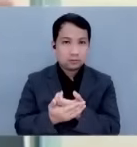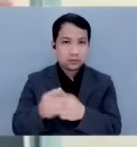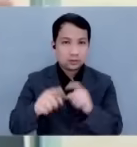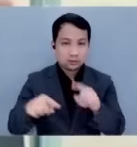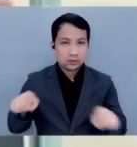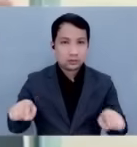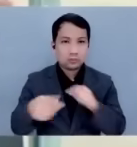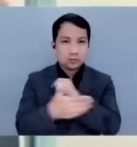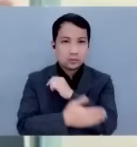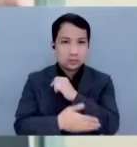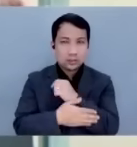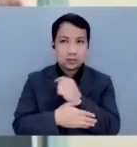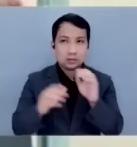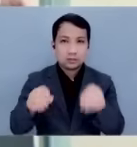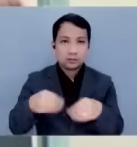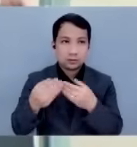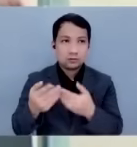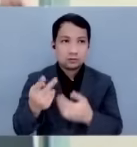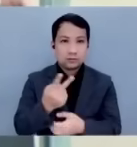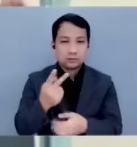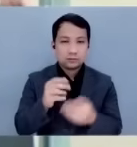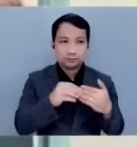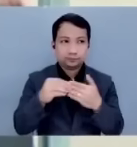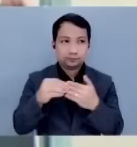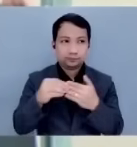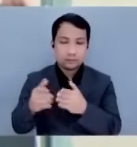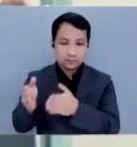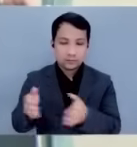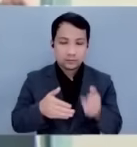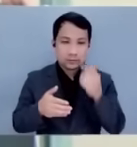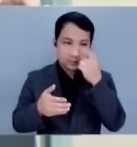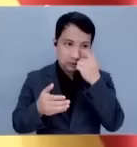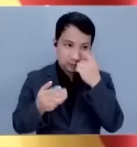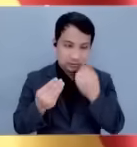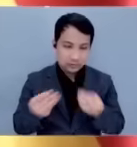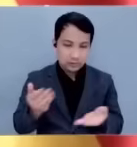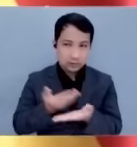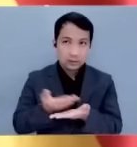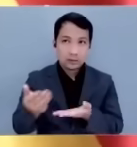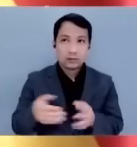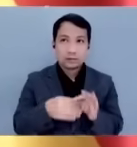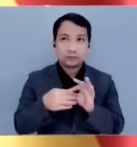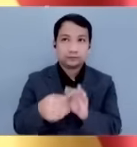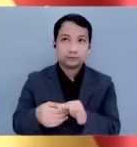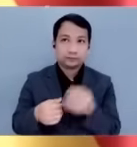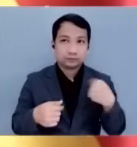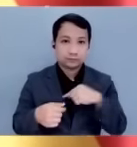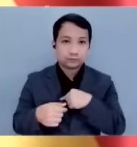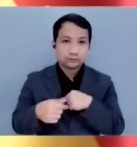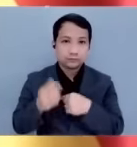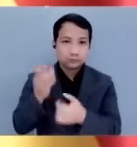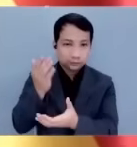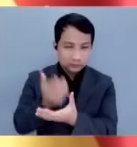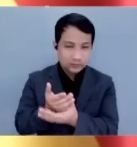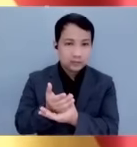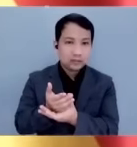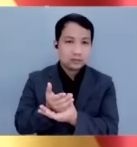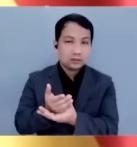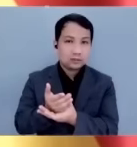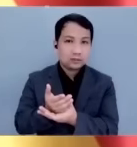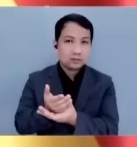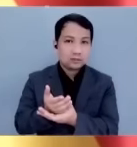naman maibigay ng dalawang leader ang detalye sa planong procurement ng Pilipinas sa Germany ng mga gamit para sa Armed Forces of the